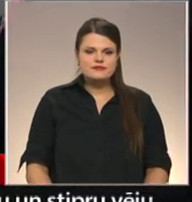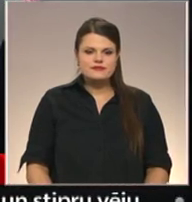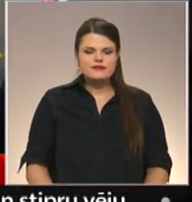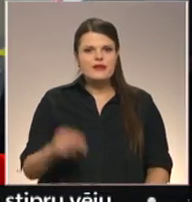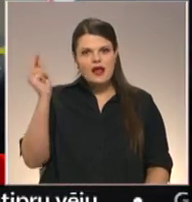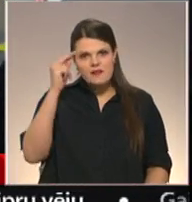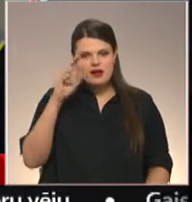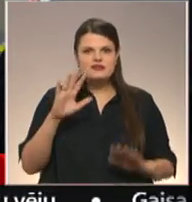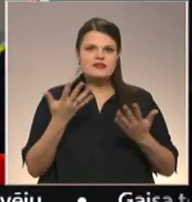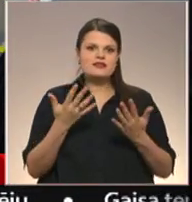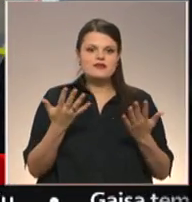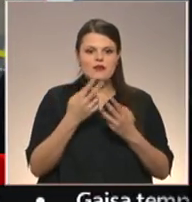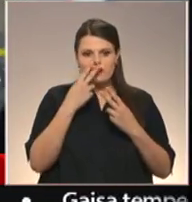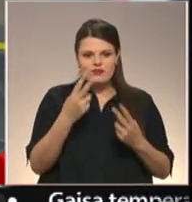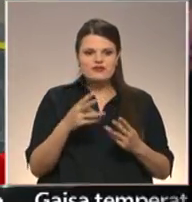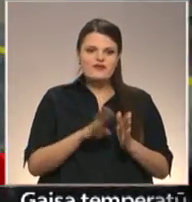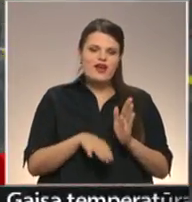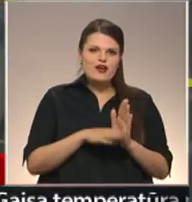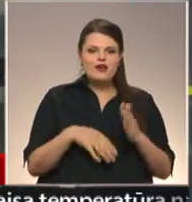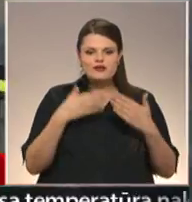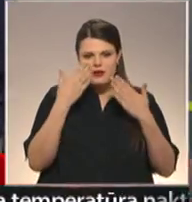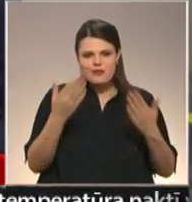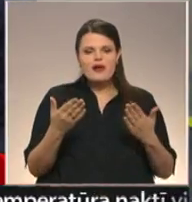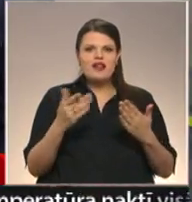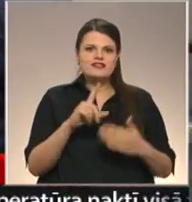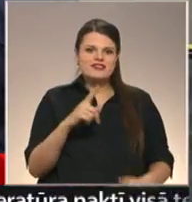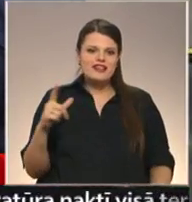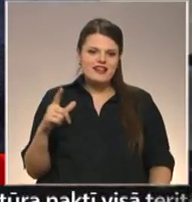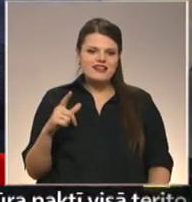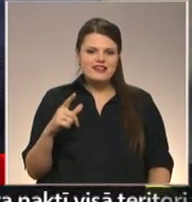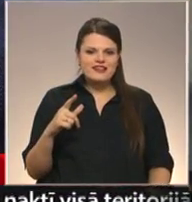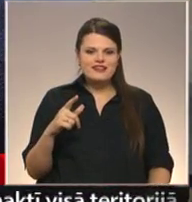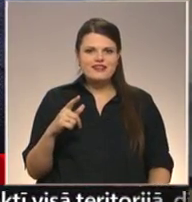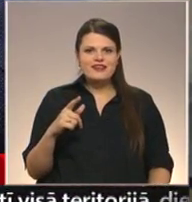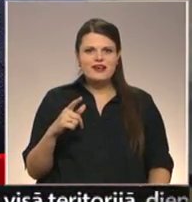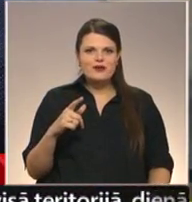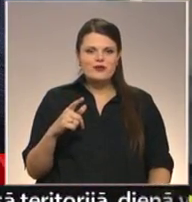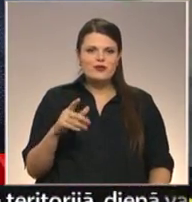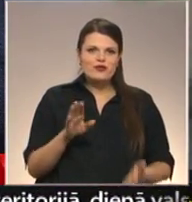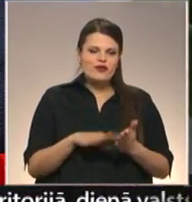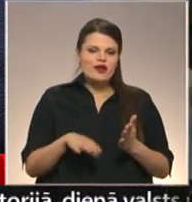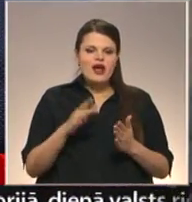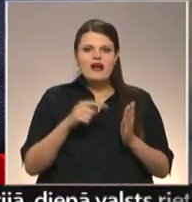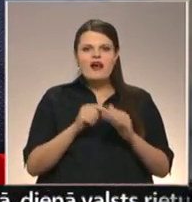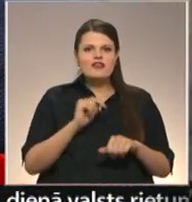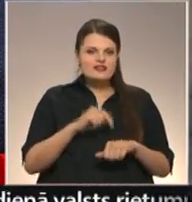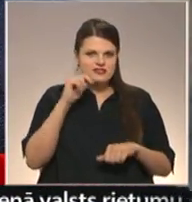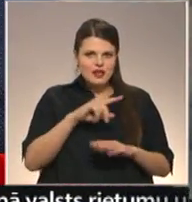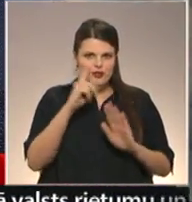Mācīties vai kaut ko skatīties? Palasīt. Literatūru. Nu labi, tad jau. Kādas